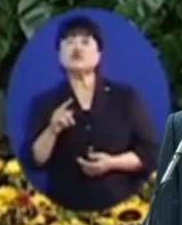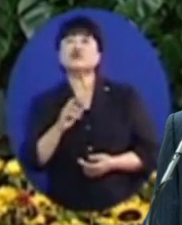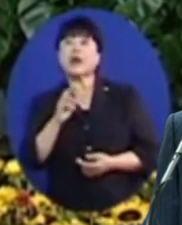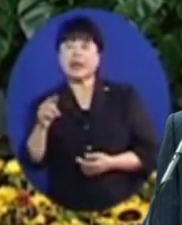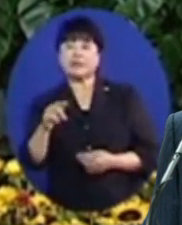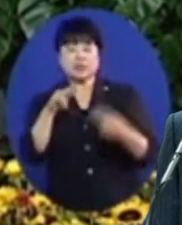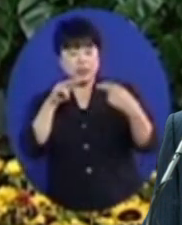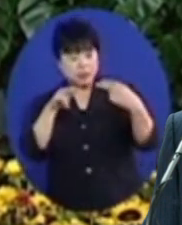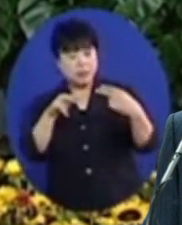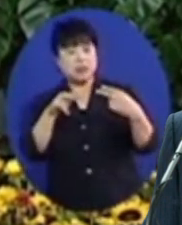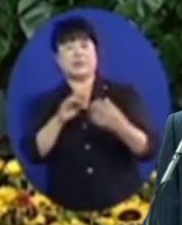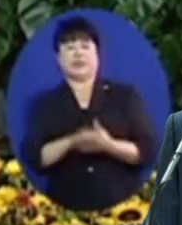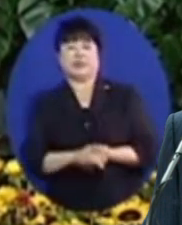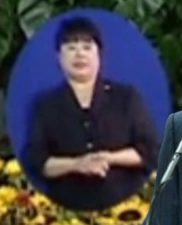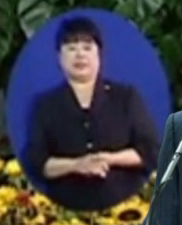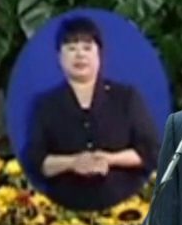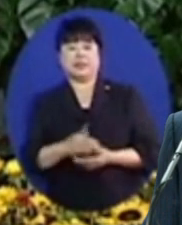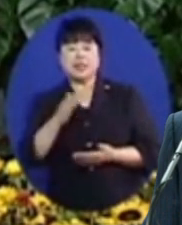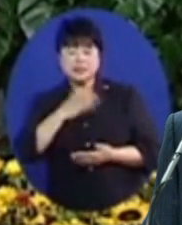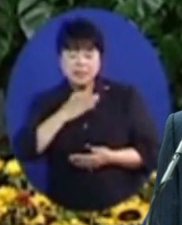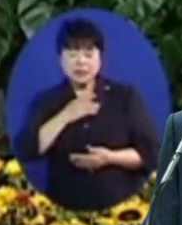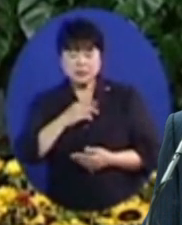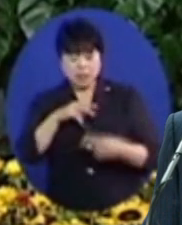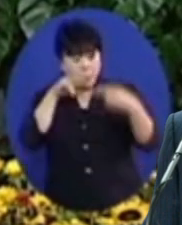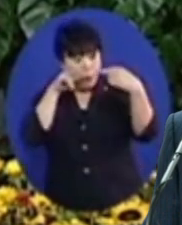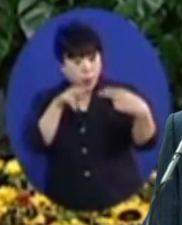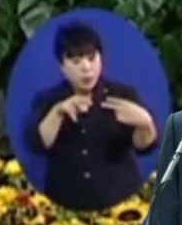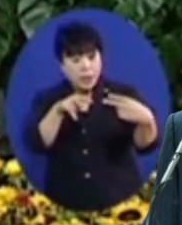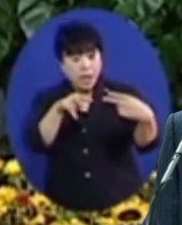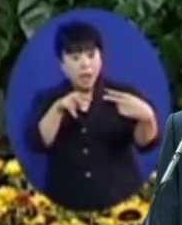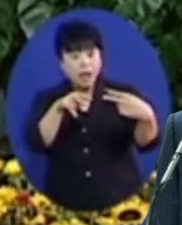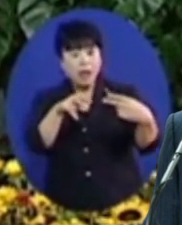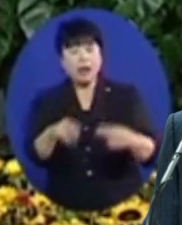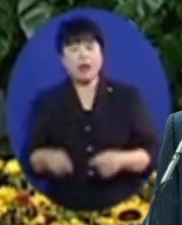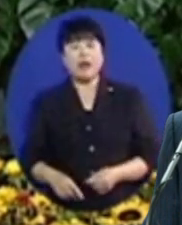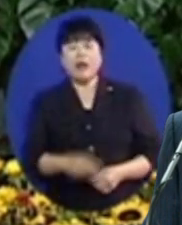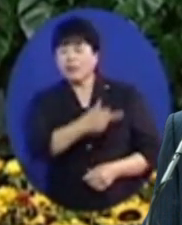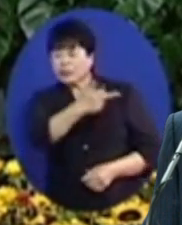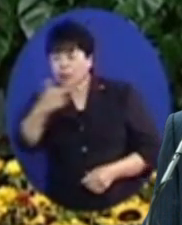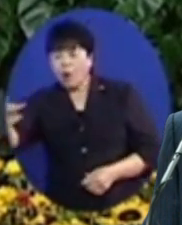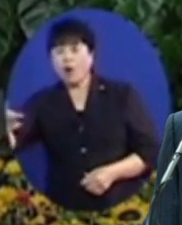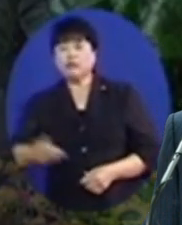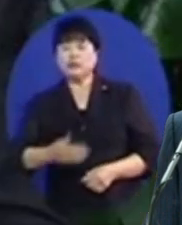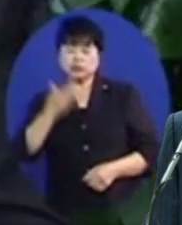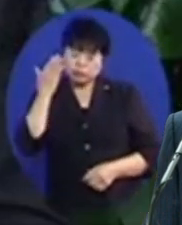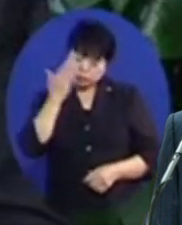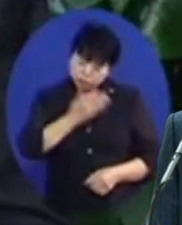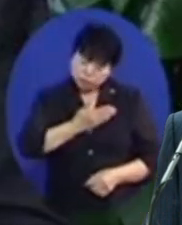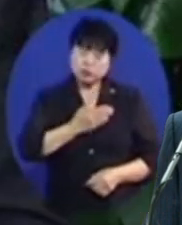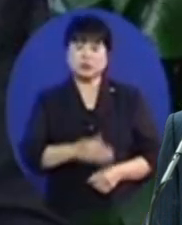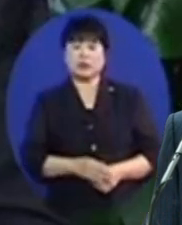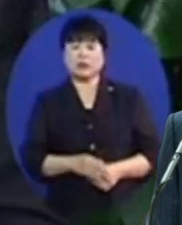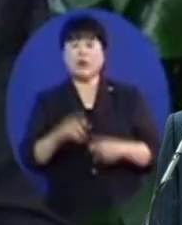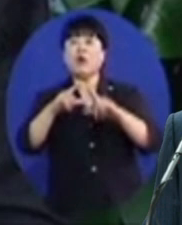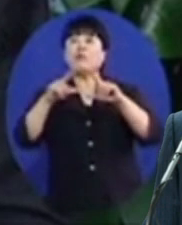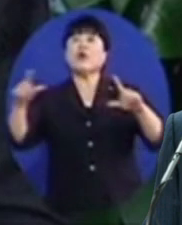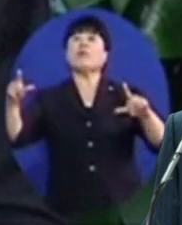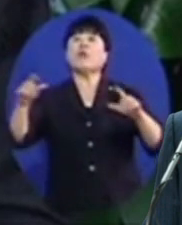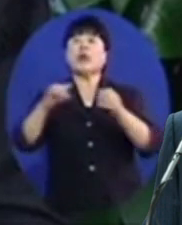사람들을 바라보며 천천히 말했습니다. 제가 그 사람을 봤을 때 그 사람이 너무나 순진하고